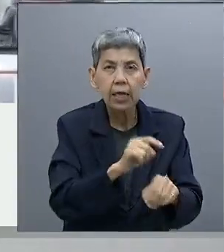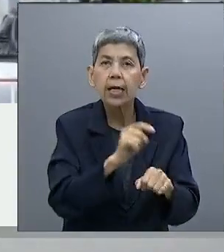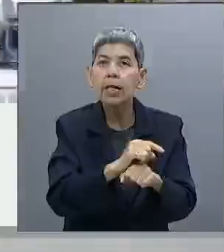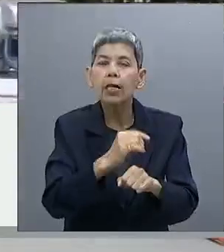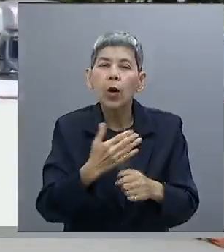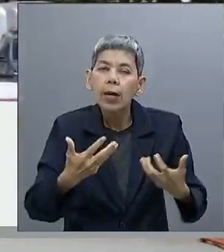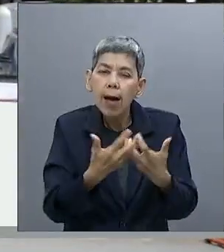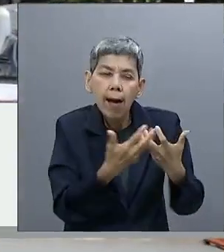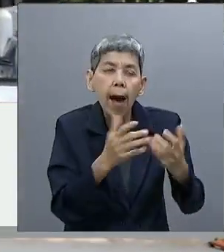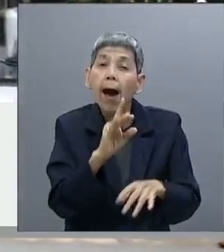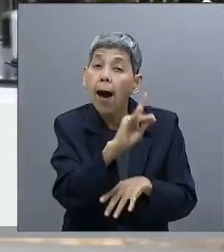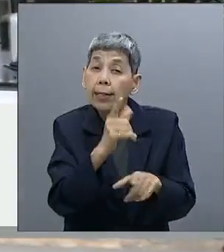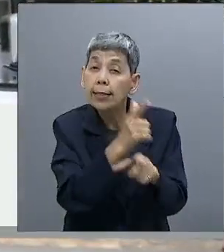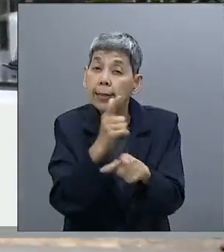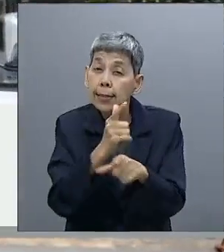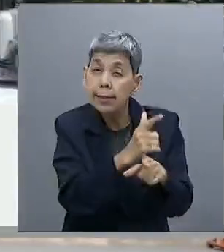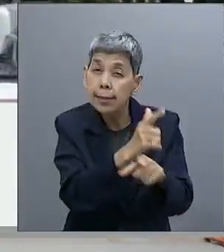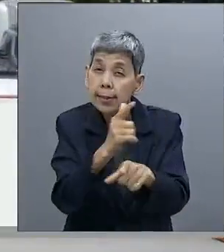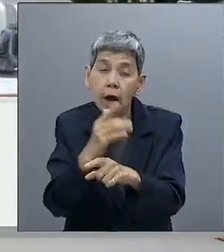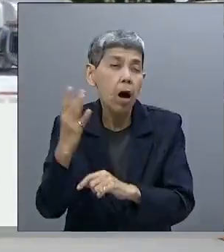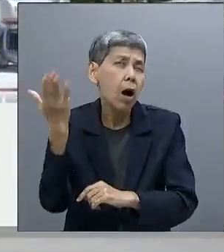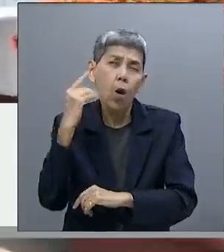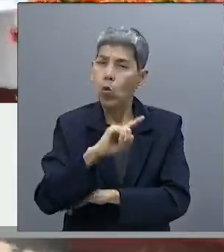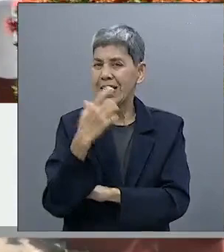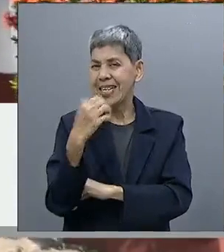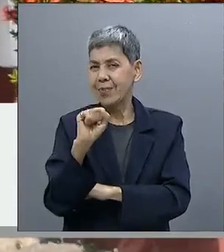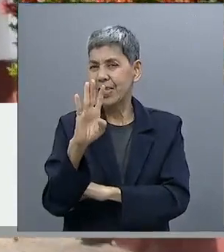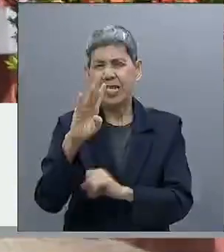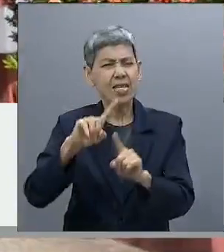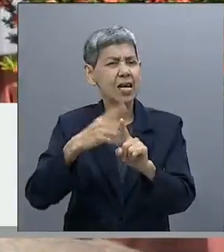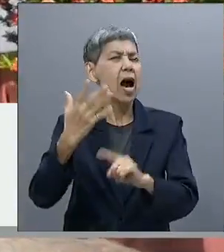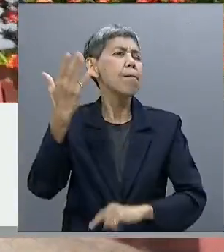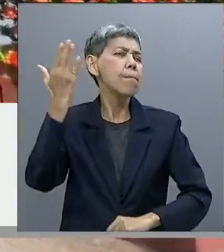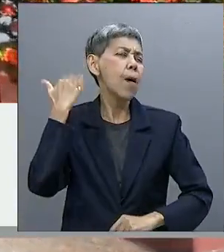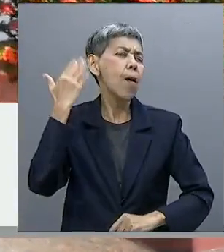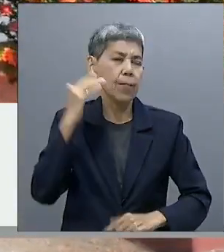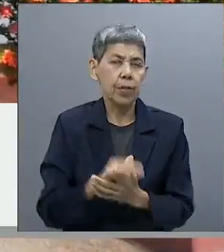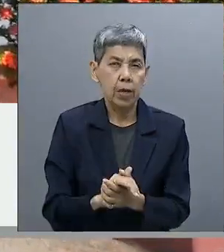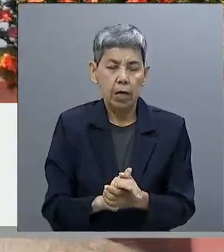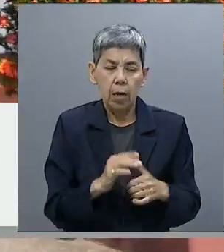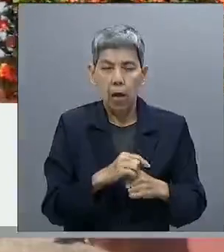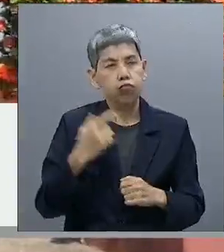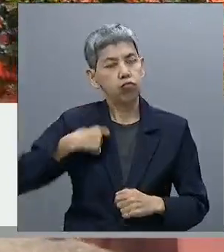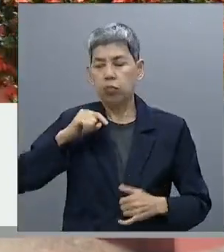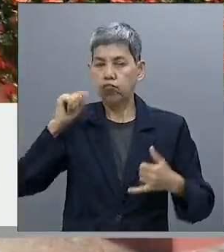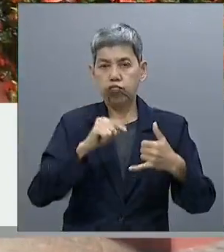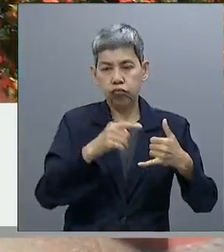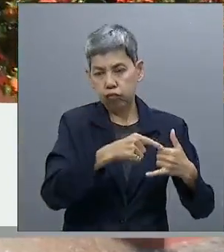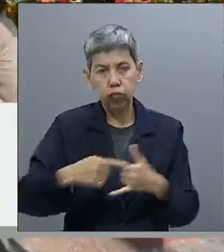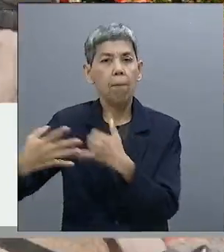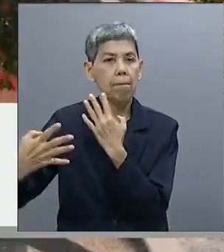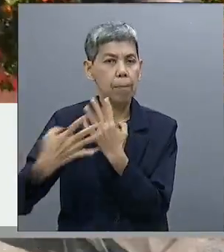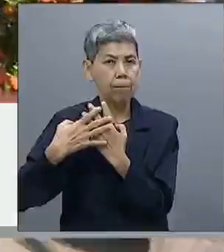ทุ่งเลี้ยงสัตว์ในตำบลกะลุวรเหนือเมื่อวันที่ 14พฤษภาคมที่ผ่านมาไปขออำนาจศาลฝากขังนะ